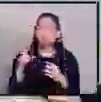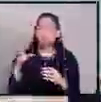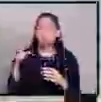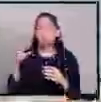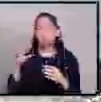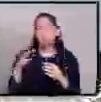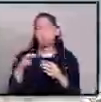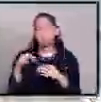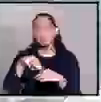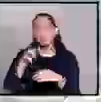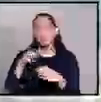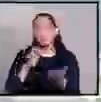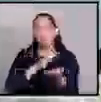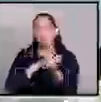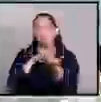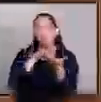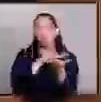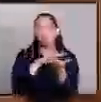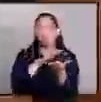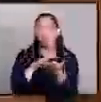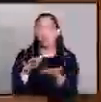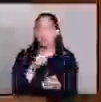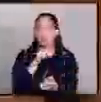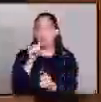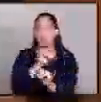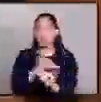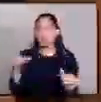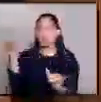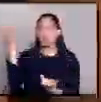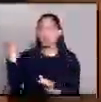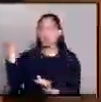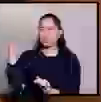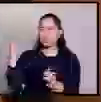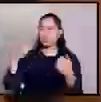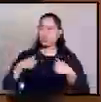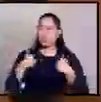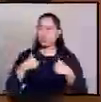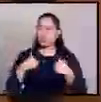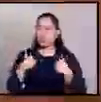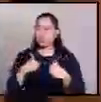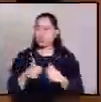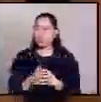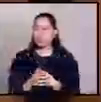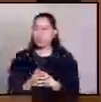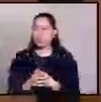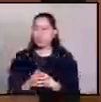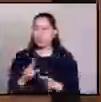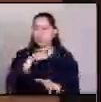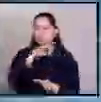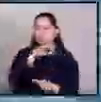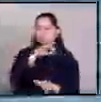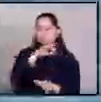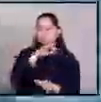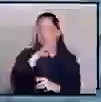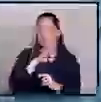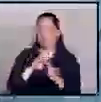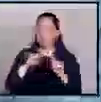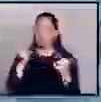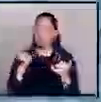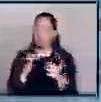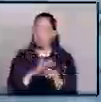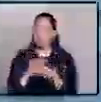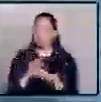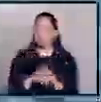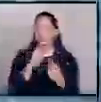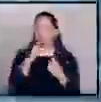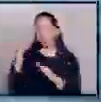Bay. Malinis naman po. Di naman po kagaya nung dating naligo po kami rito na may mga dumi-dumi. Pero una